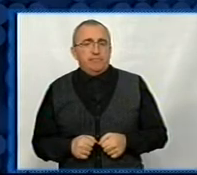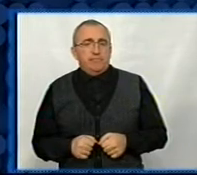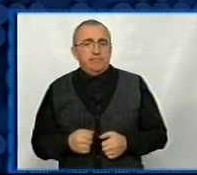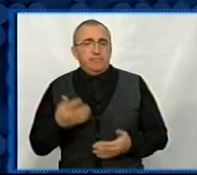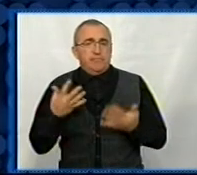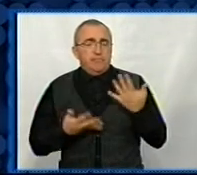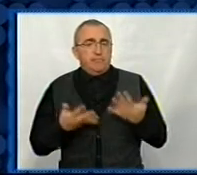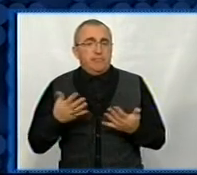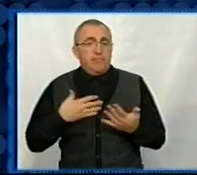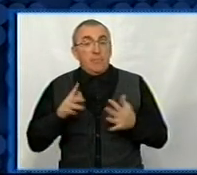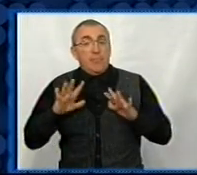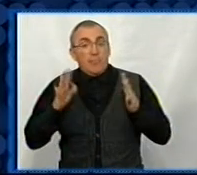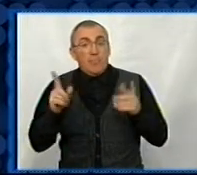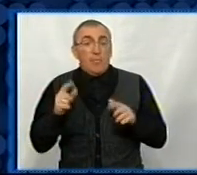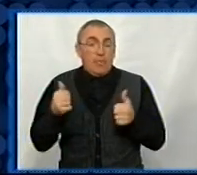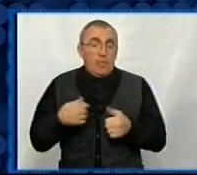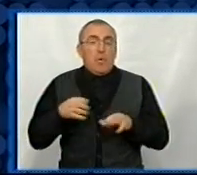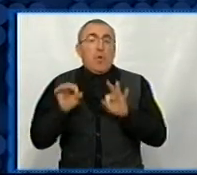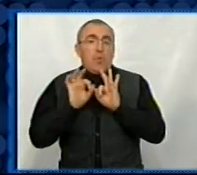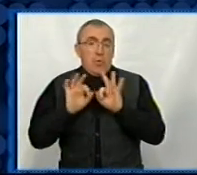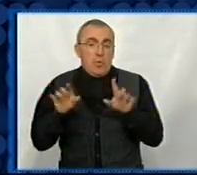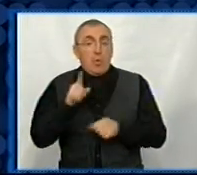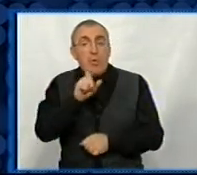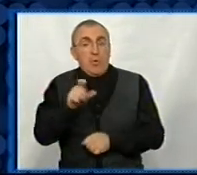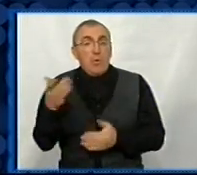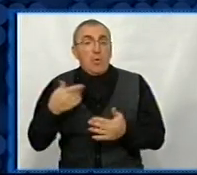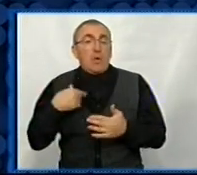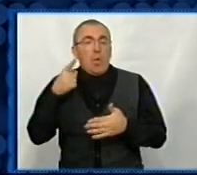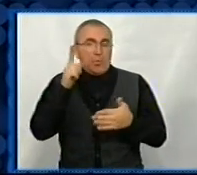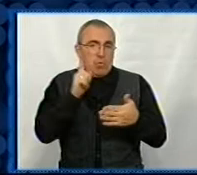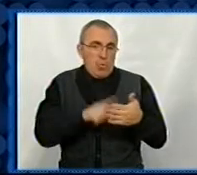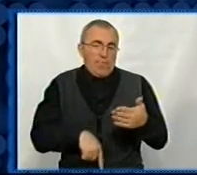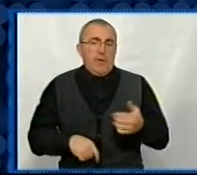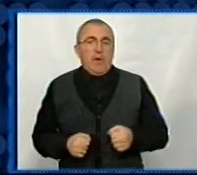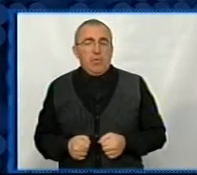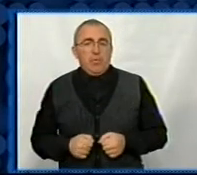Якщо зі мною щось трапиться нехороше, я розкажу тим людям, яким я довіряю.